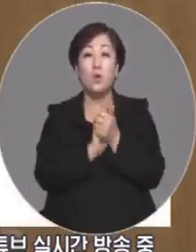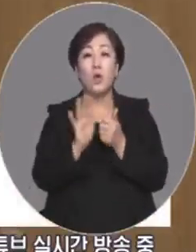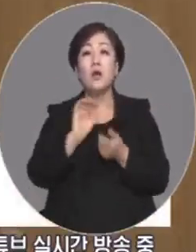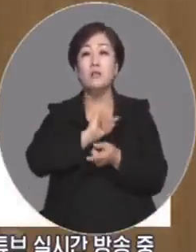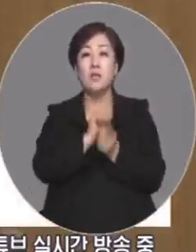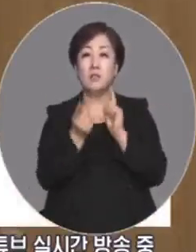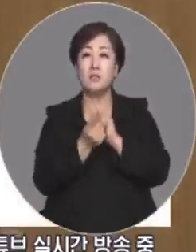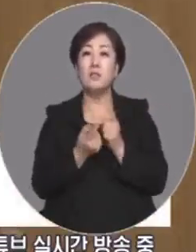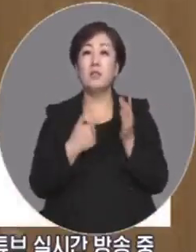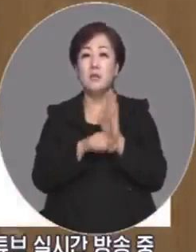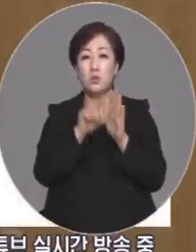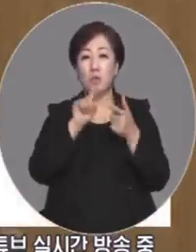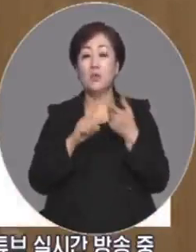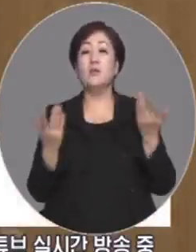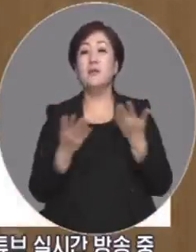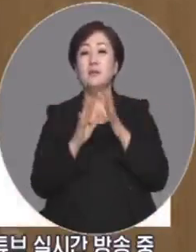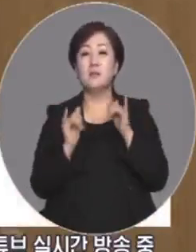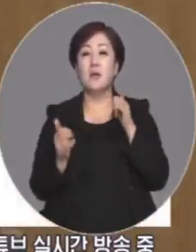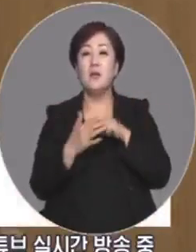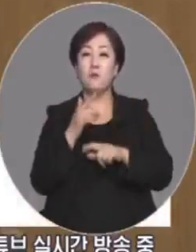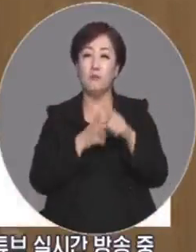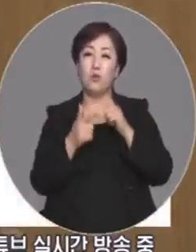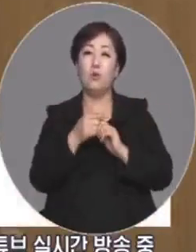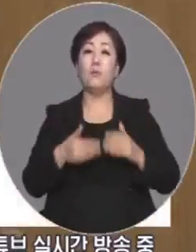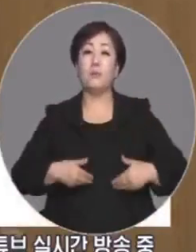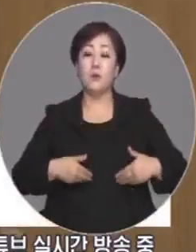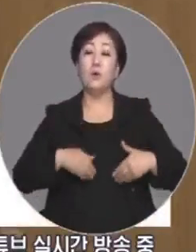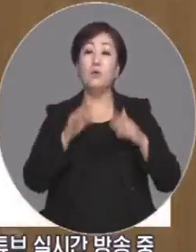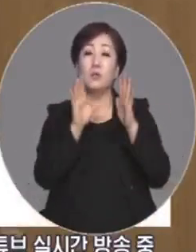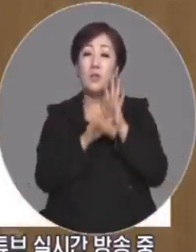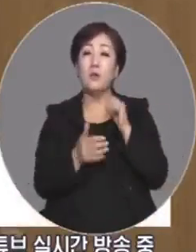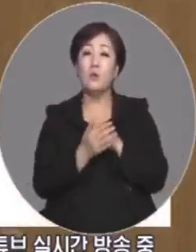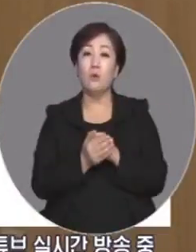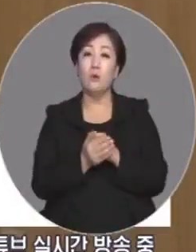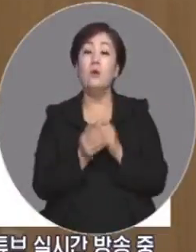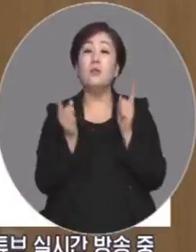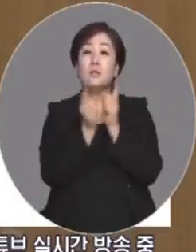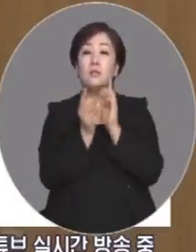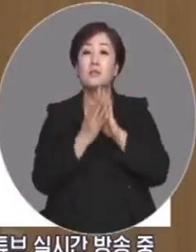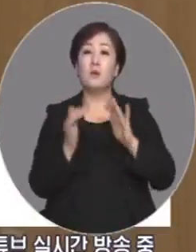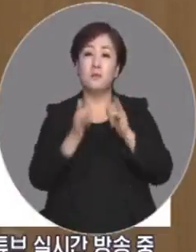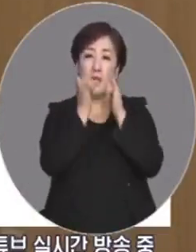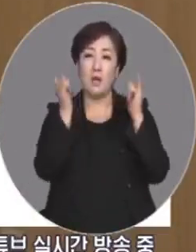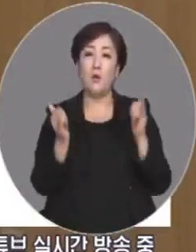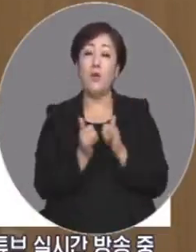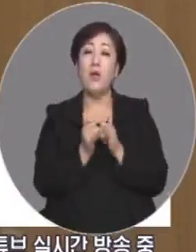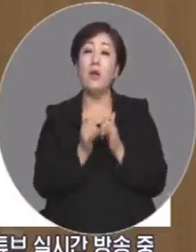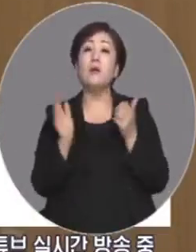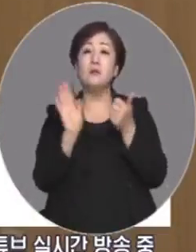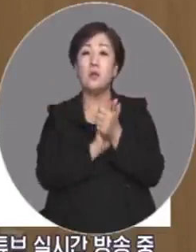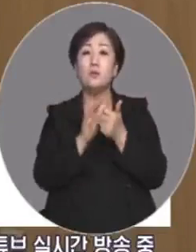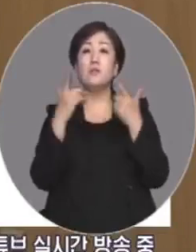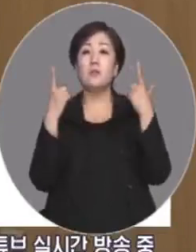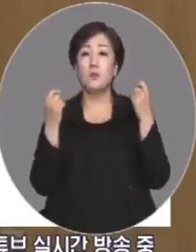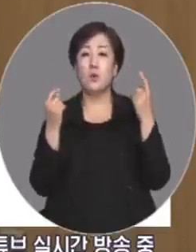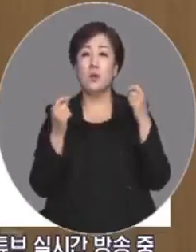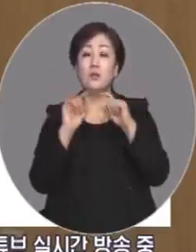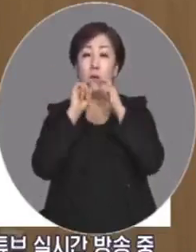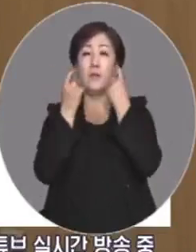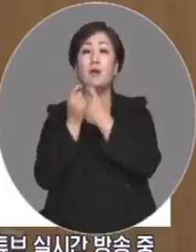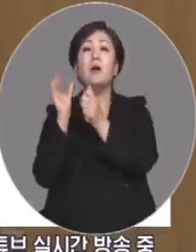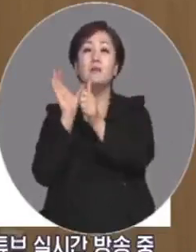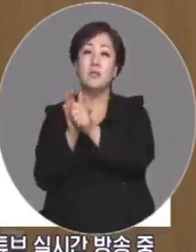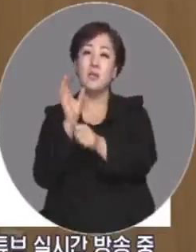있는 인력, 이런 부분들이 실제로는 필요하거든요. 그래서 실제로는 이런 사회 서비스가 지금까지는 민간에